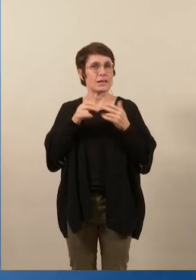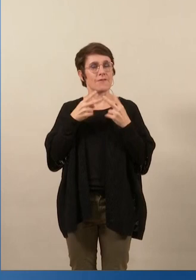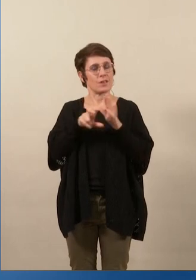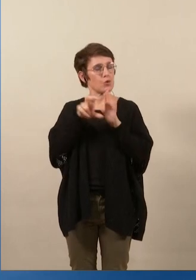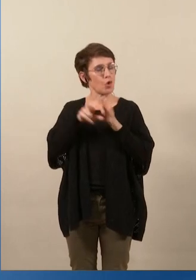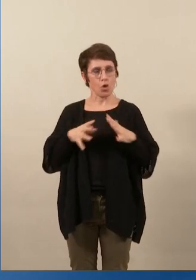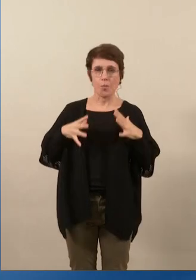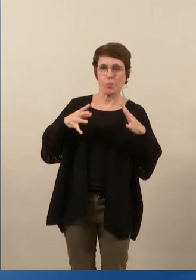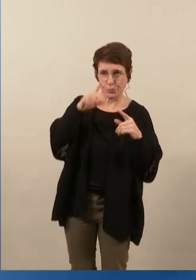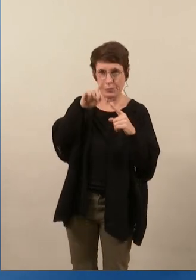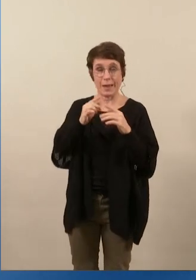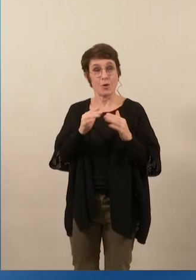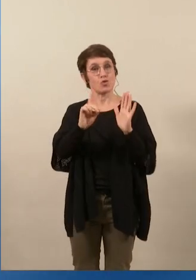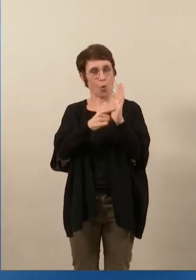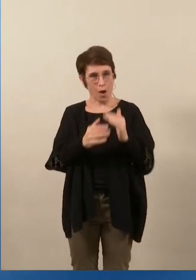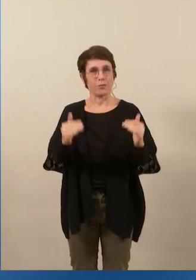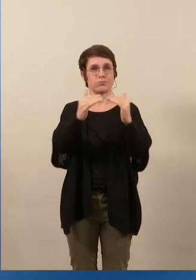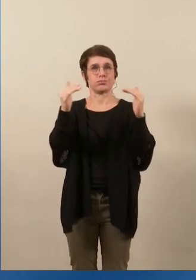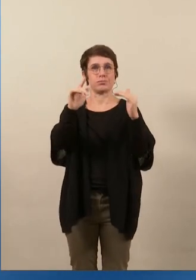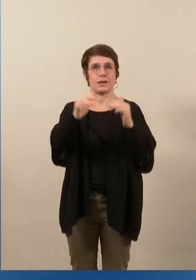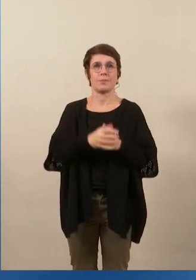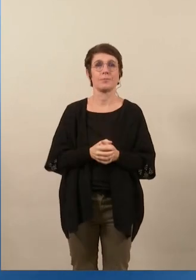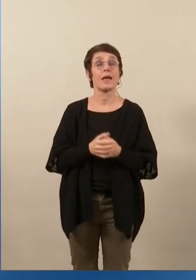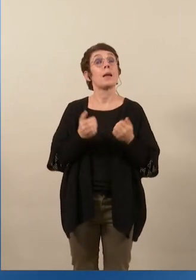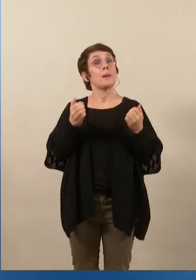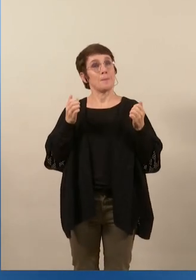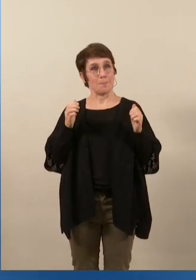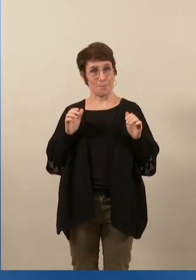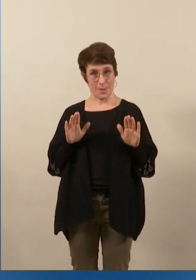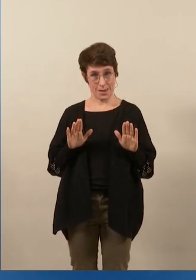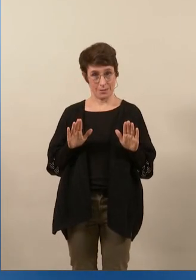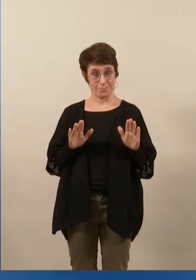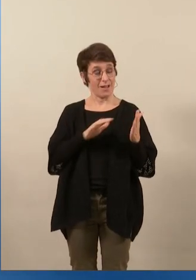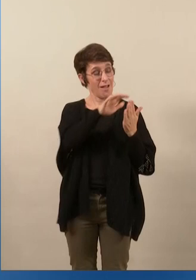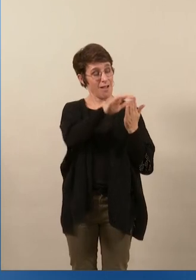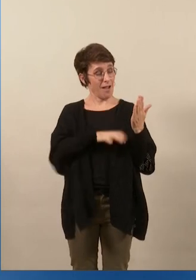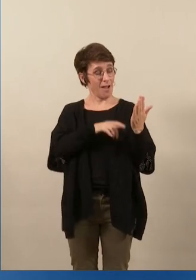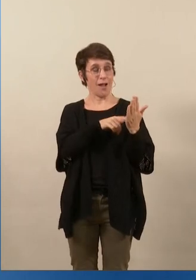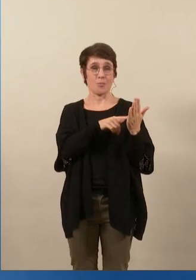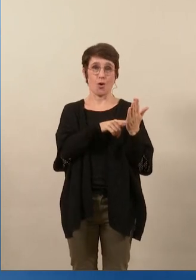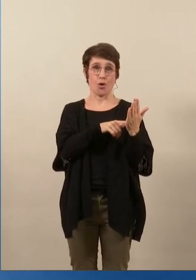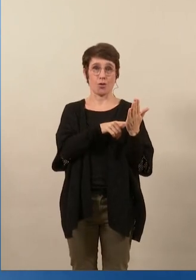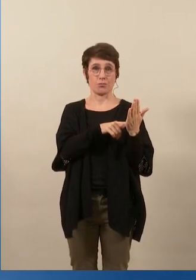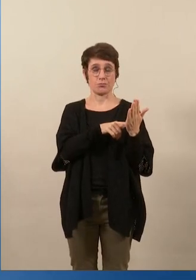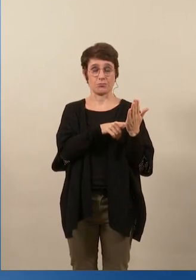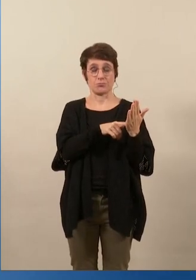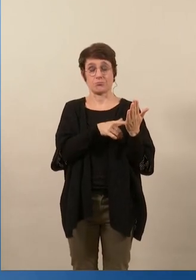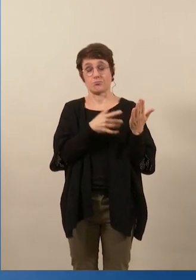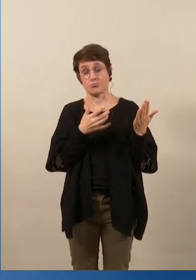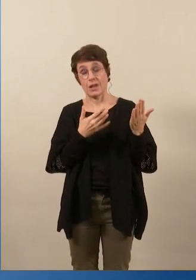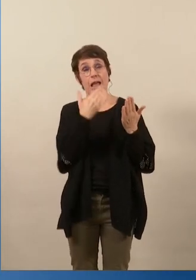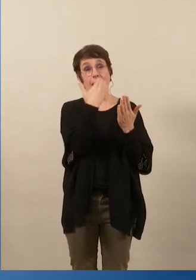droits cela étant dit nous reprochons à ce rapport de ne faire qu'une liste exhaustive